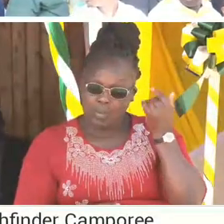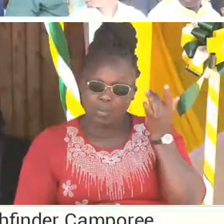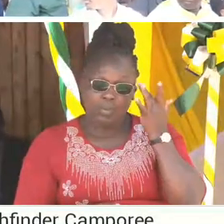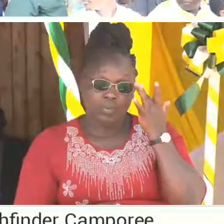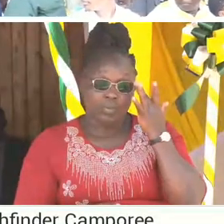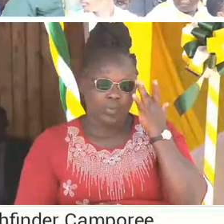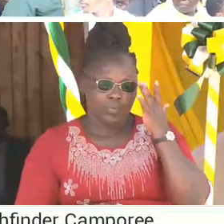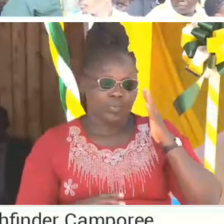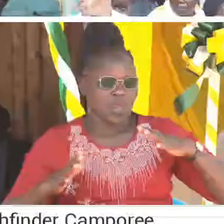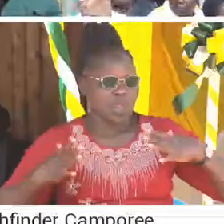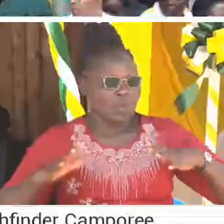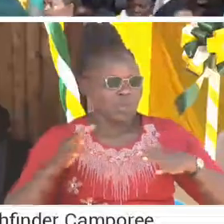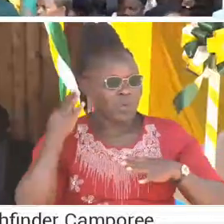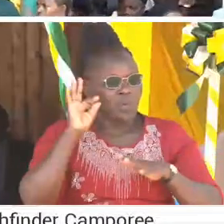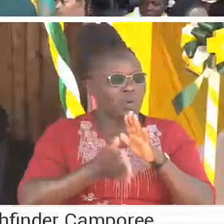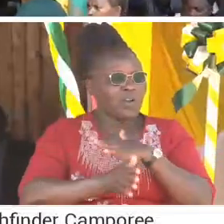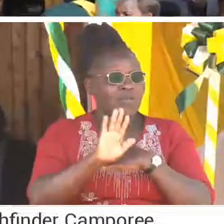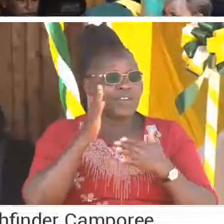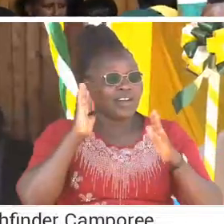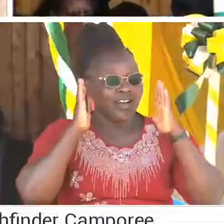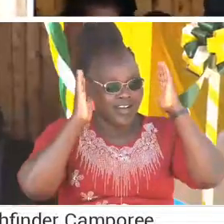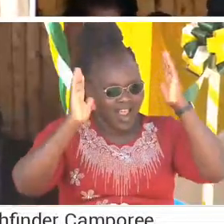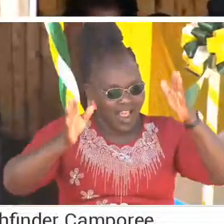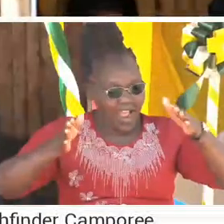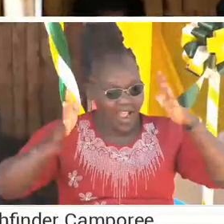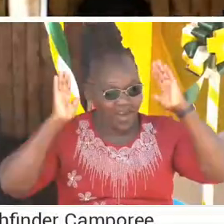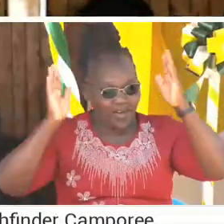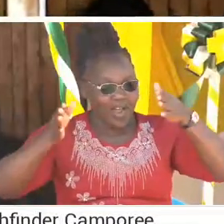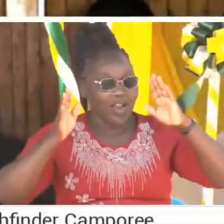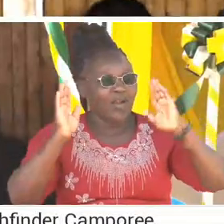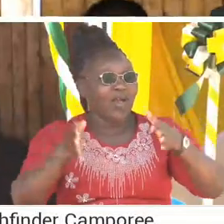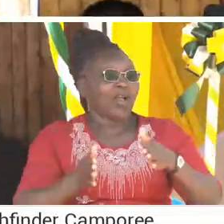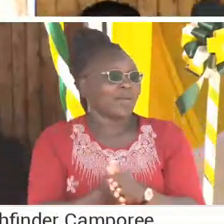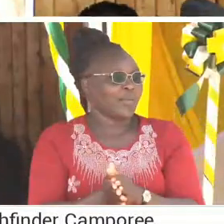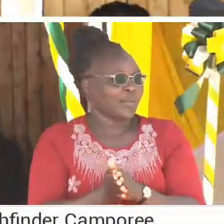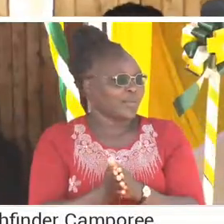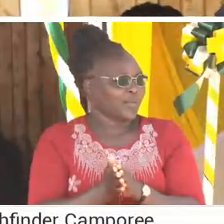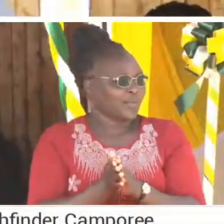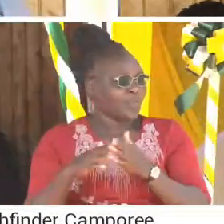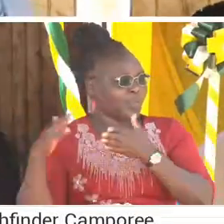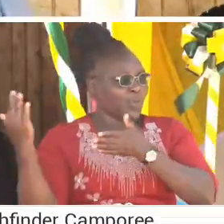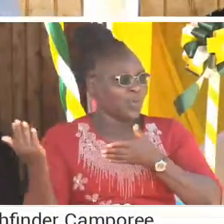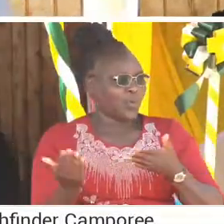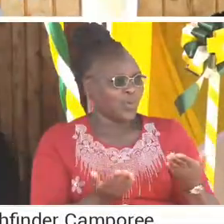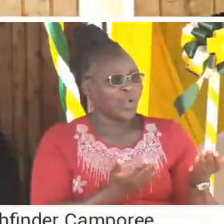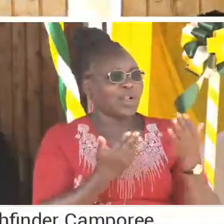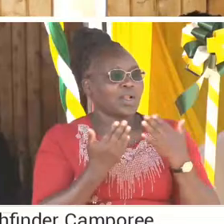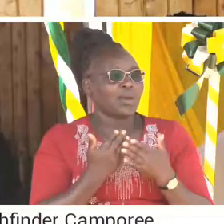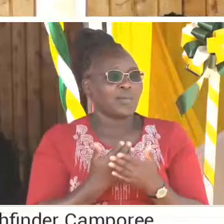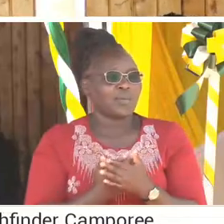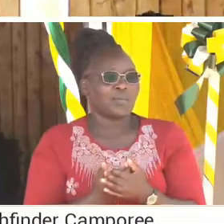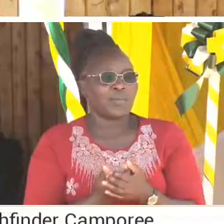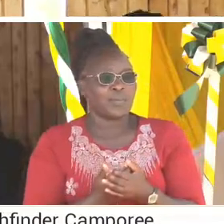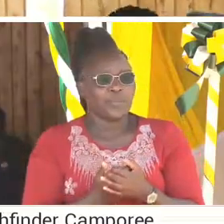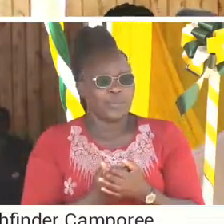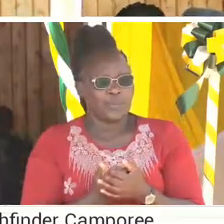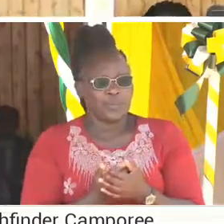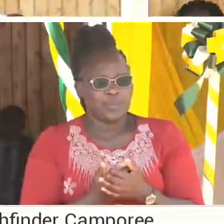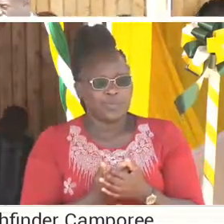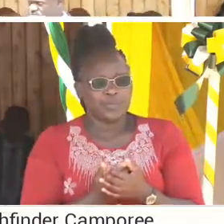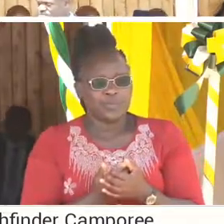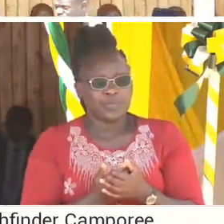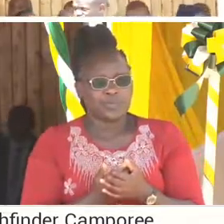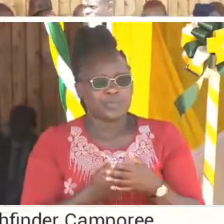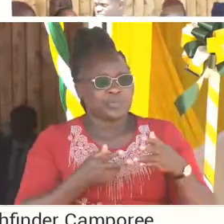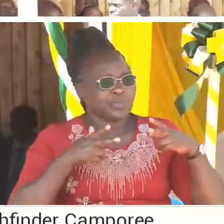Watu wa Mungu amjambo. Amjambo tena. Karibuni katika siku ya leo. Bas